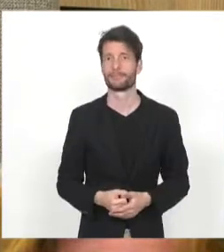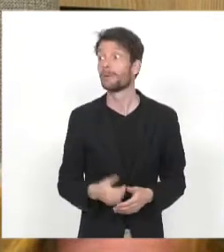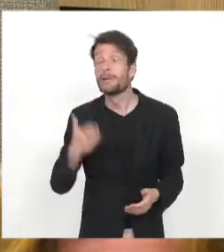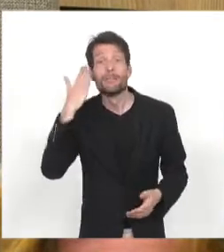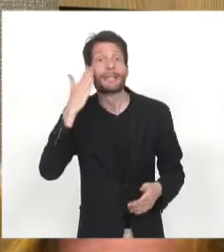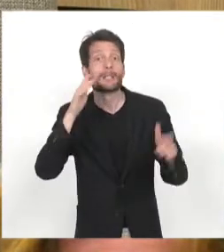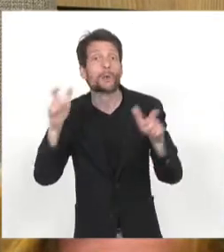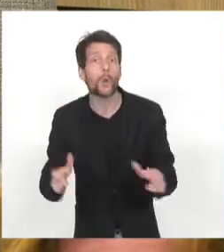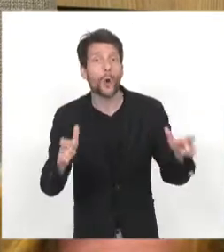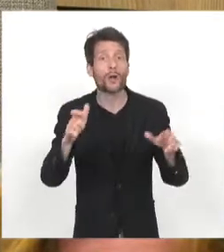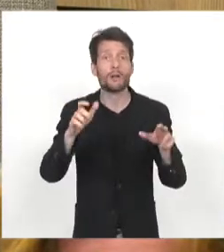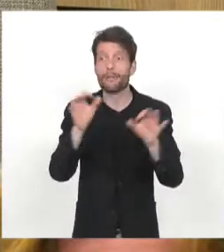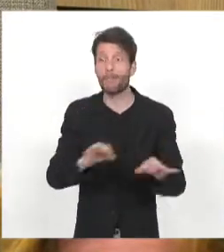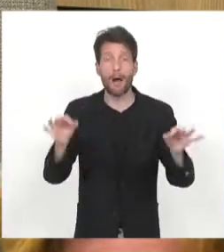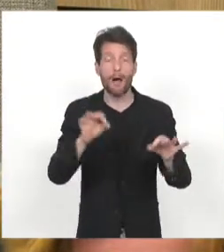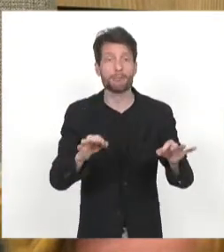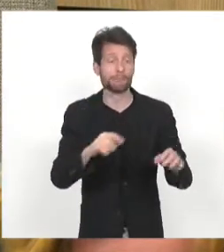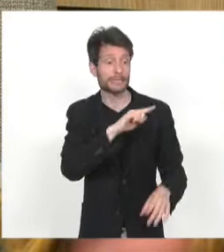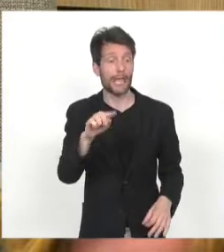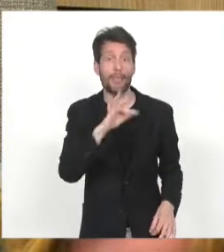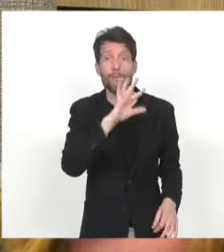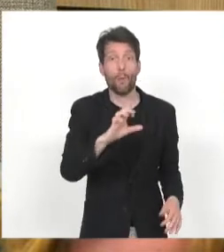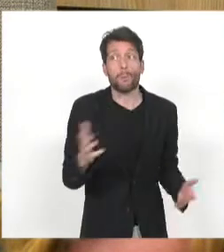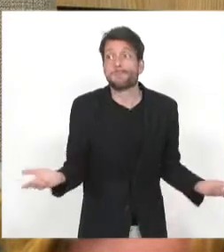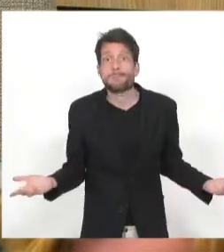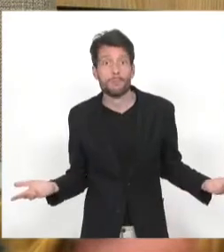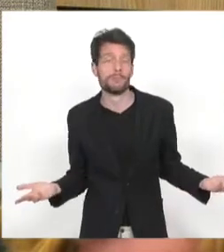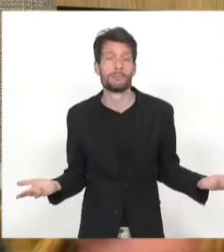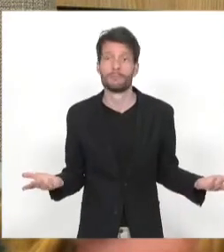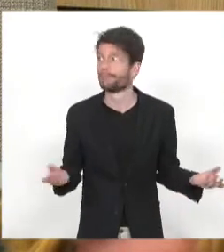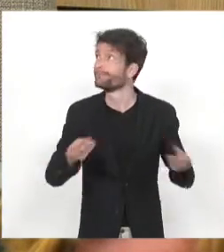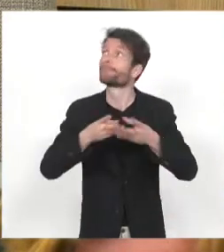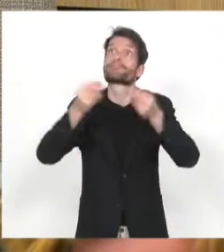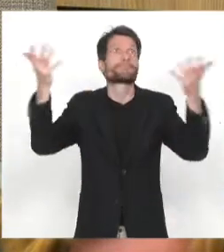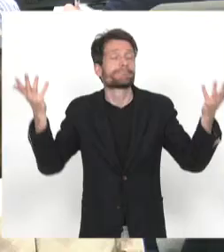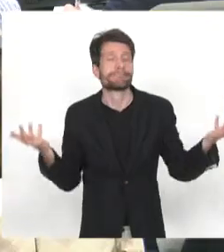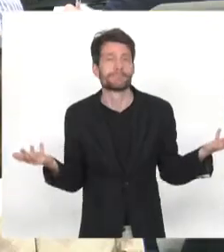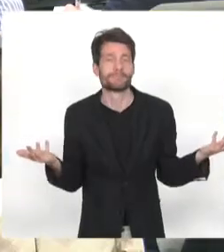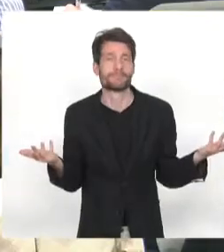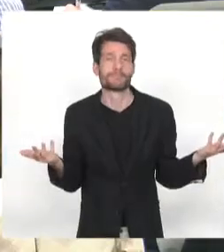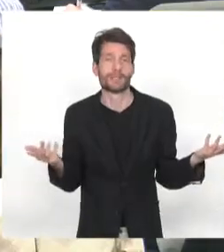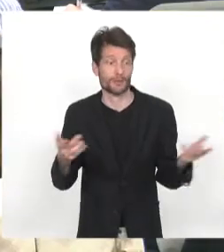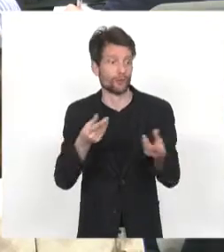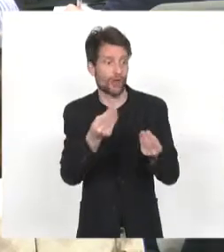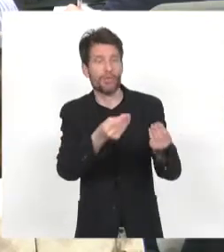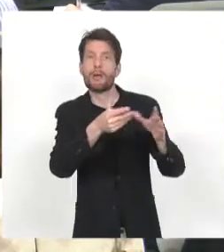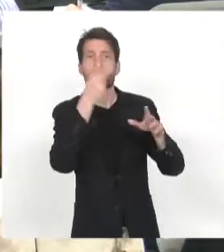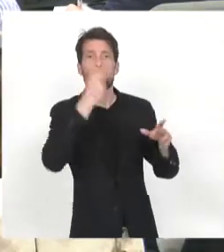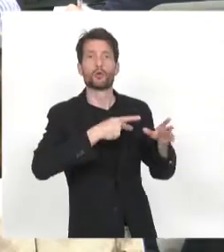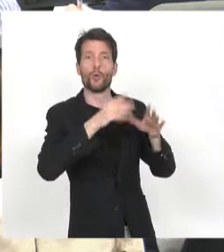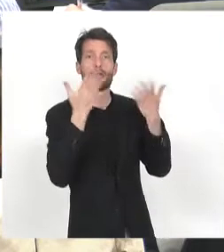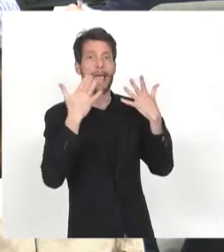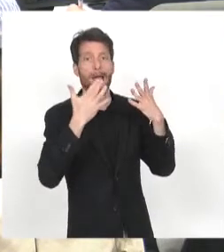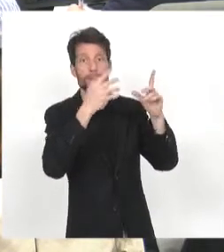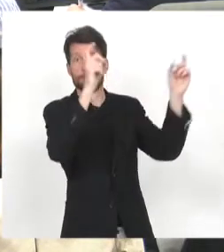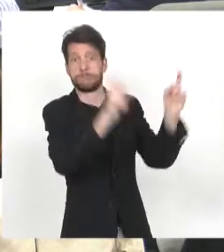effectif, une ZFE est théorique et peut n'être qu'un alibi pour ne rien faire en matière de pollution de l'air. J'en viens à l'urgence.